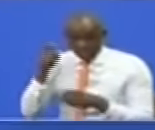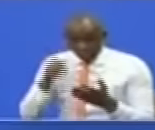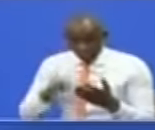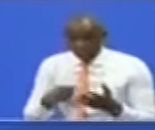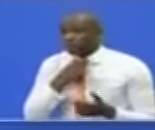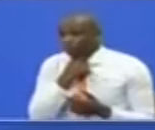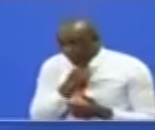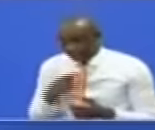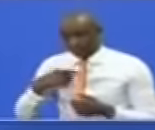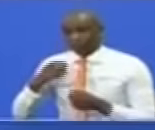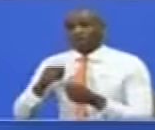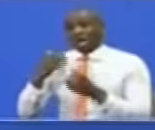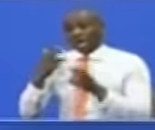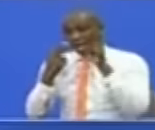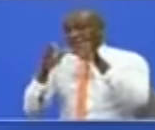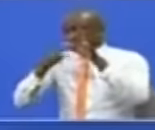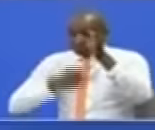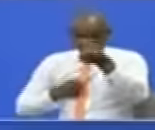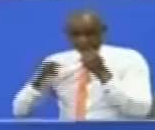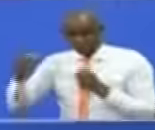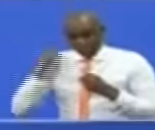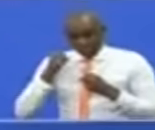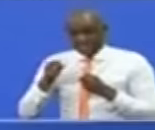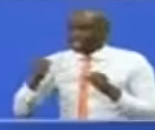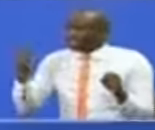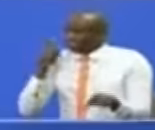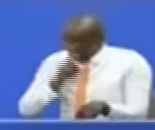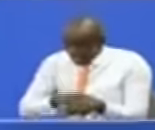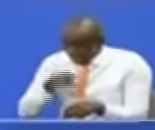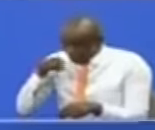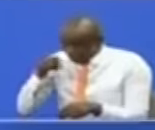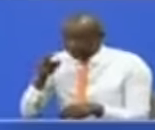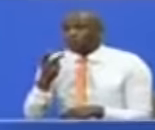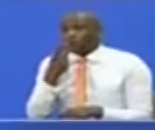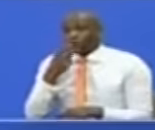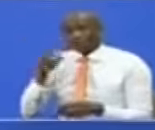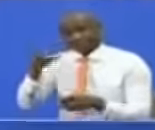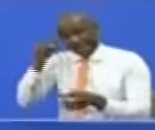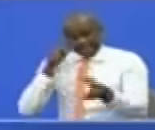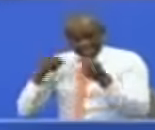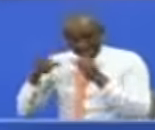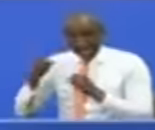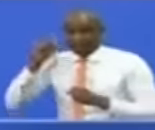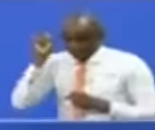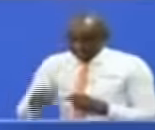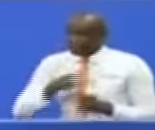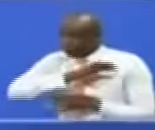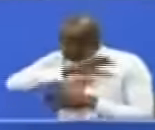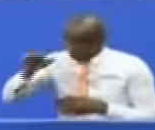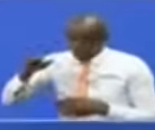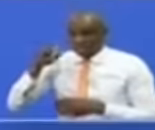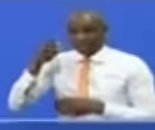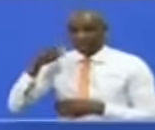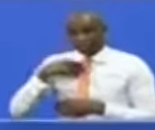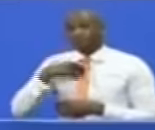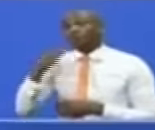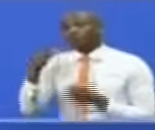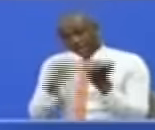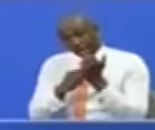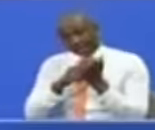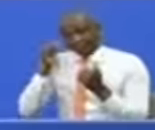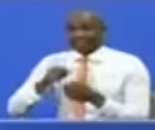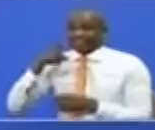tunataka kudisarm watu. Disarmament, ukitoa Pokot disarmament, lazima udisarm Karamojong kwa Uganda,